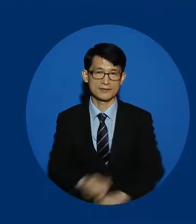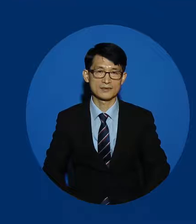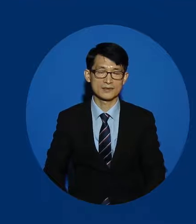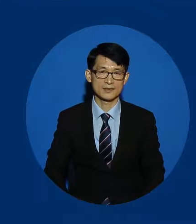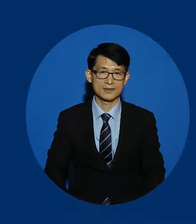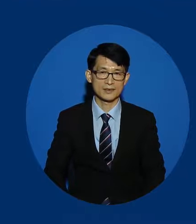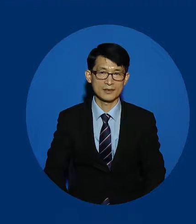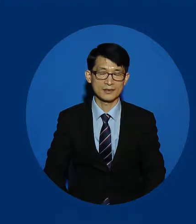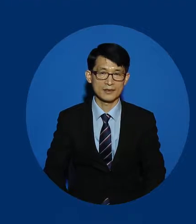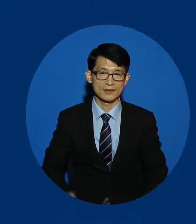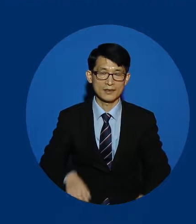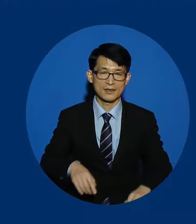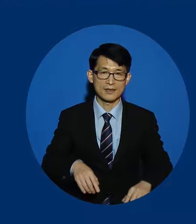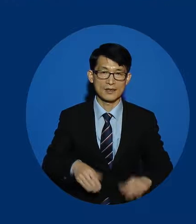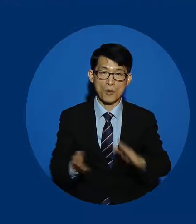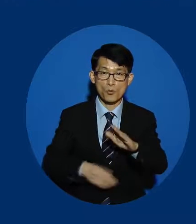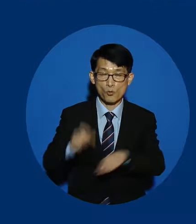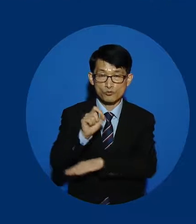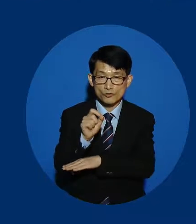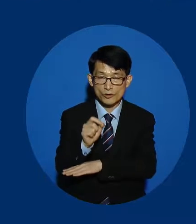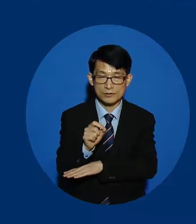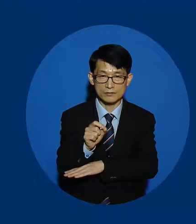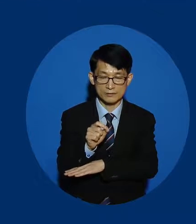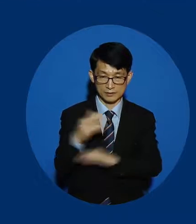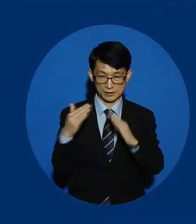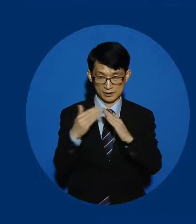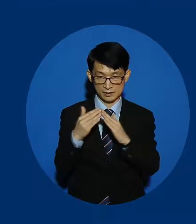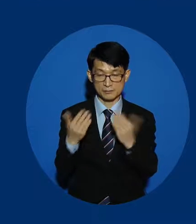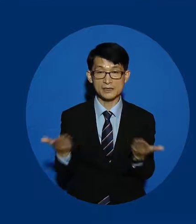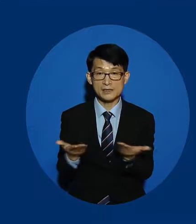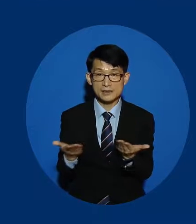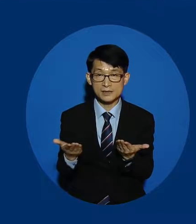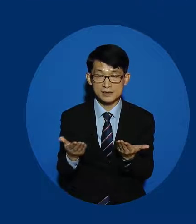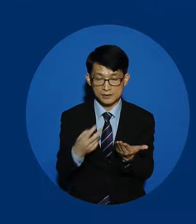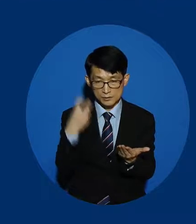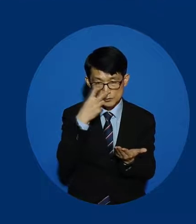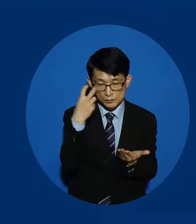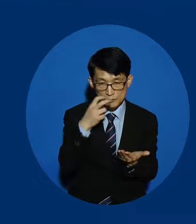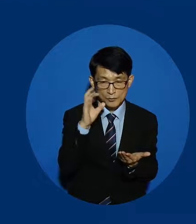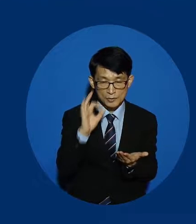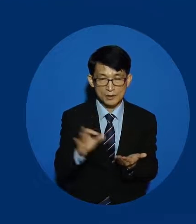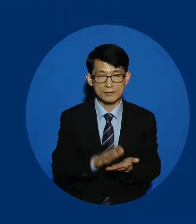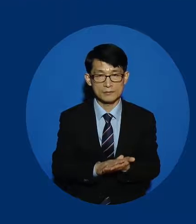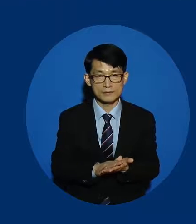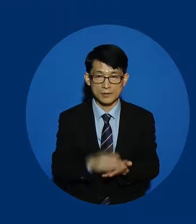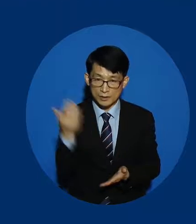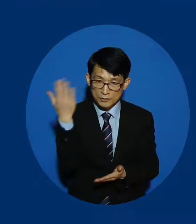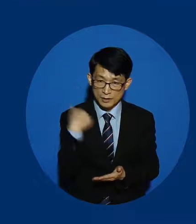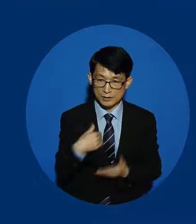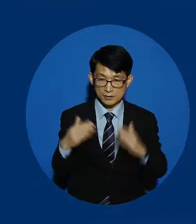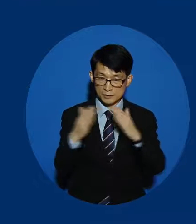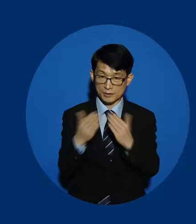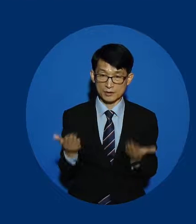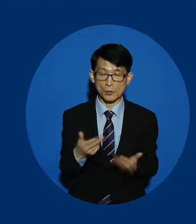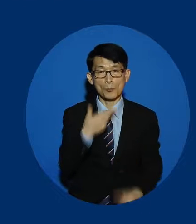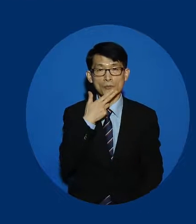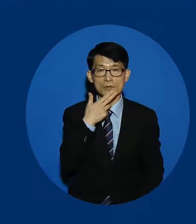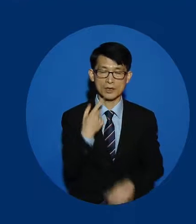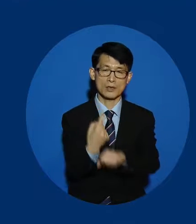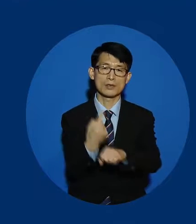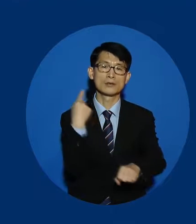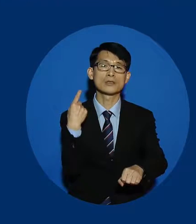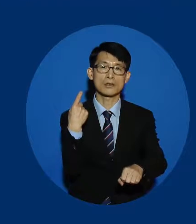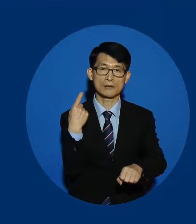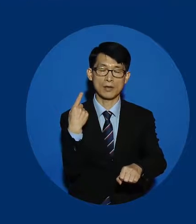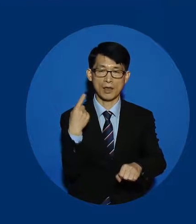재택근무 그 공무원들의 재택근무율을 그 조사했는데 그 전까지는 재택근무를 거의 안 하다가 작년에 굉장히